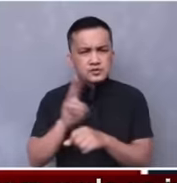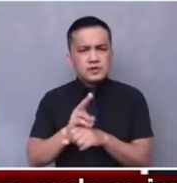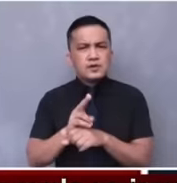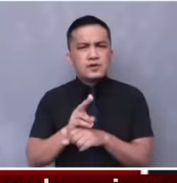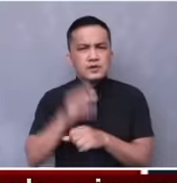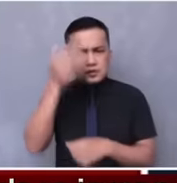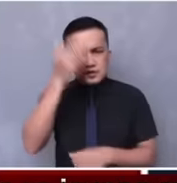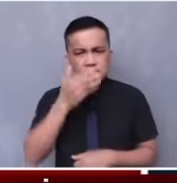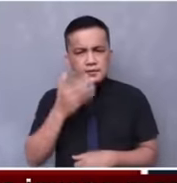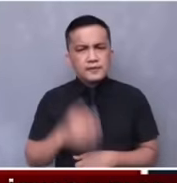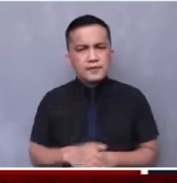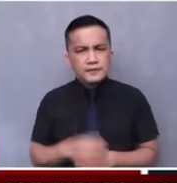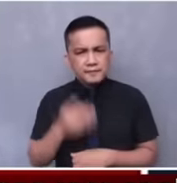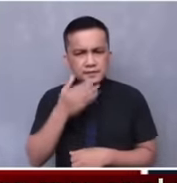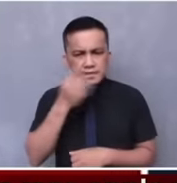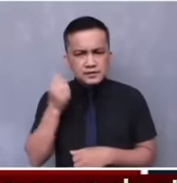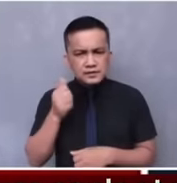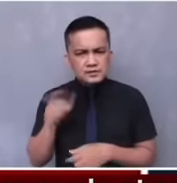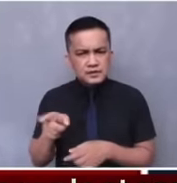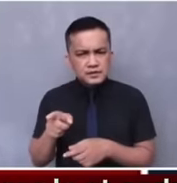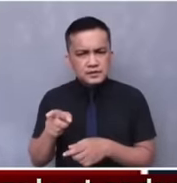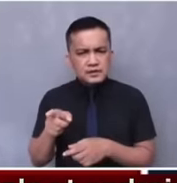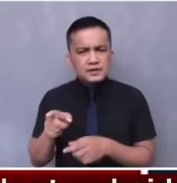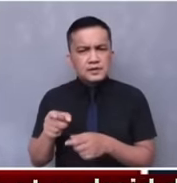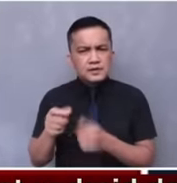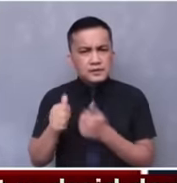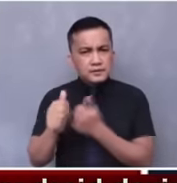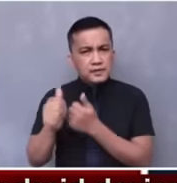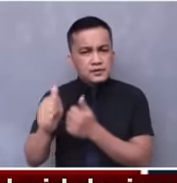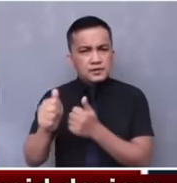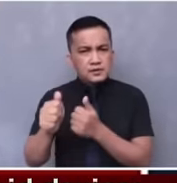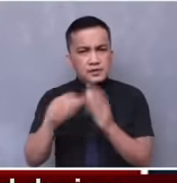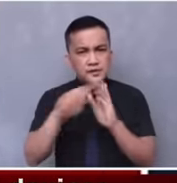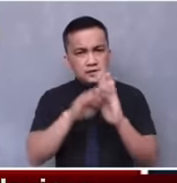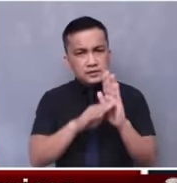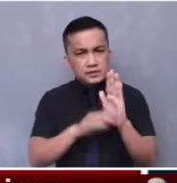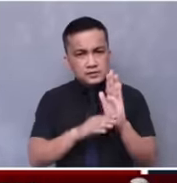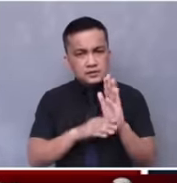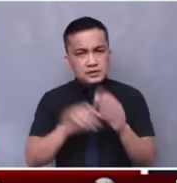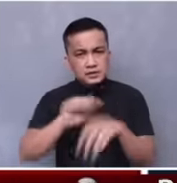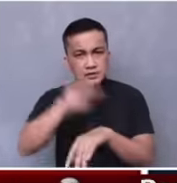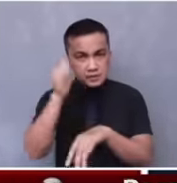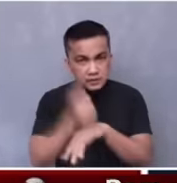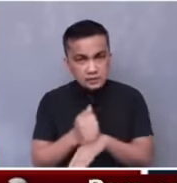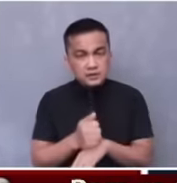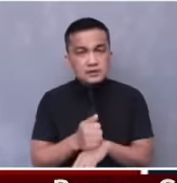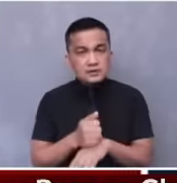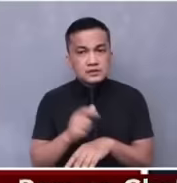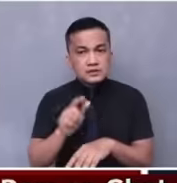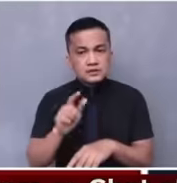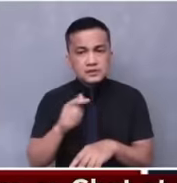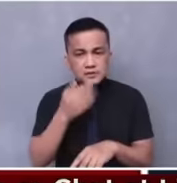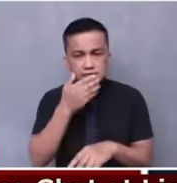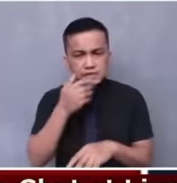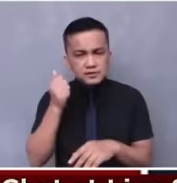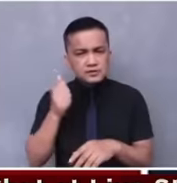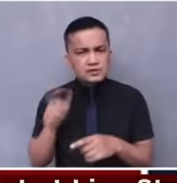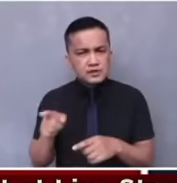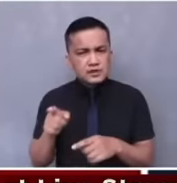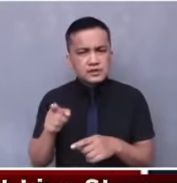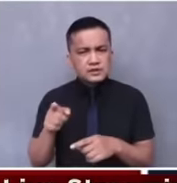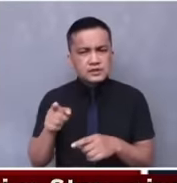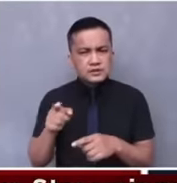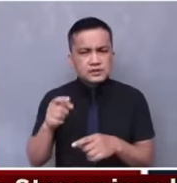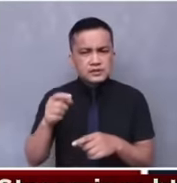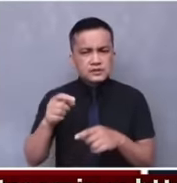it's better to get public compliance with the measures that are there and take a risk-based approach to reanalyze whether